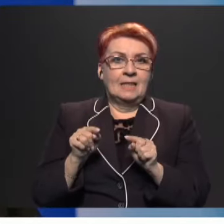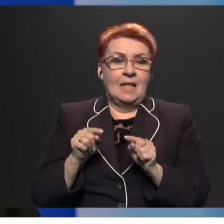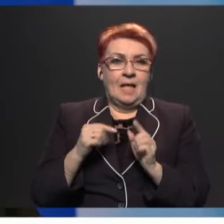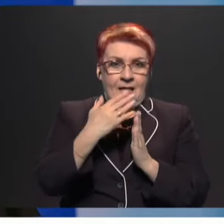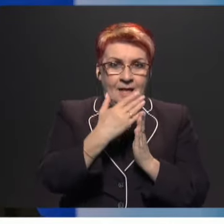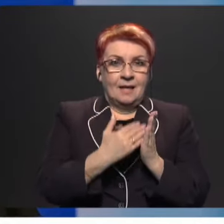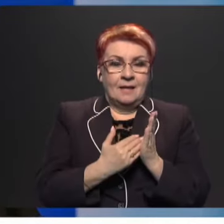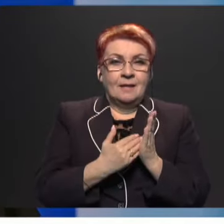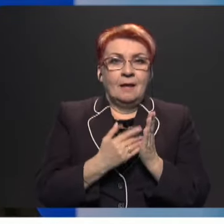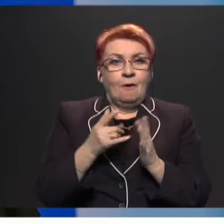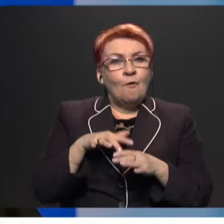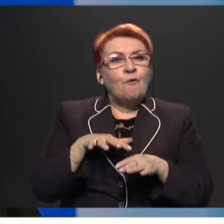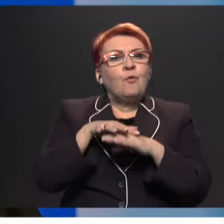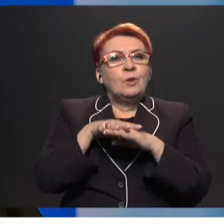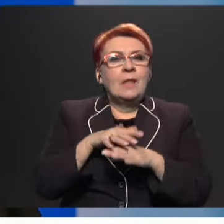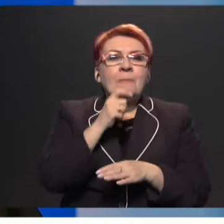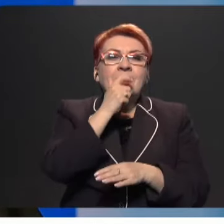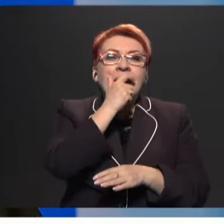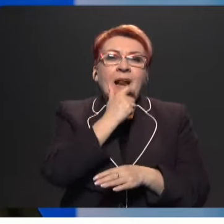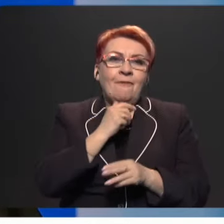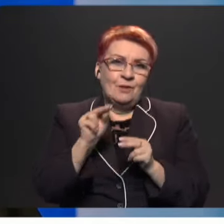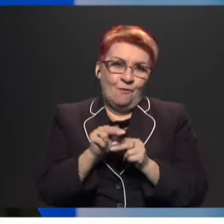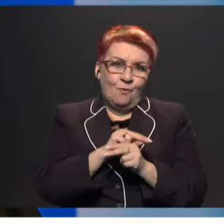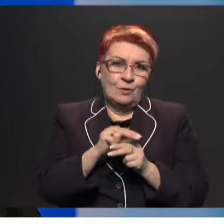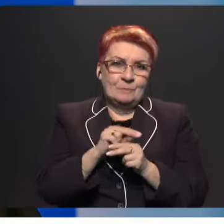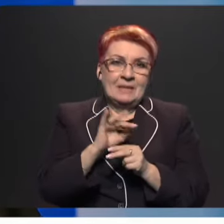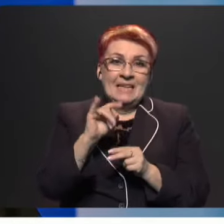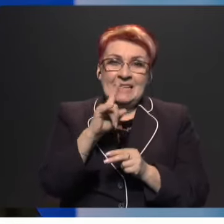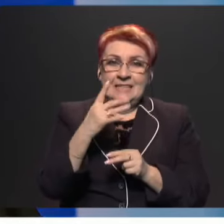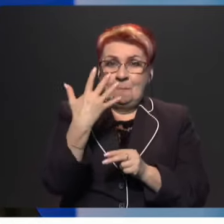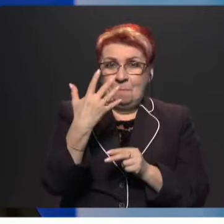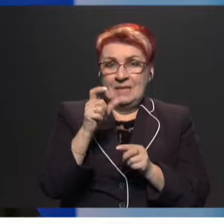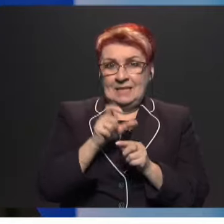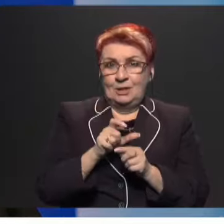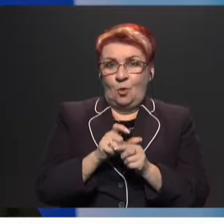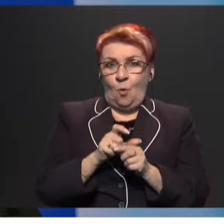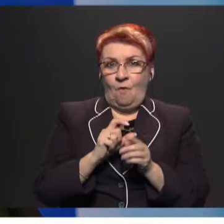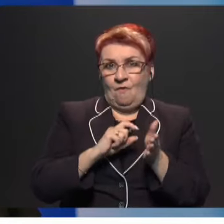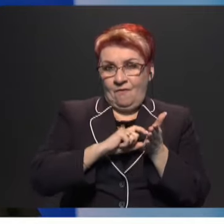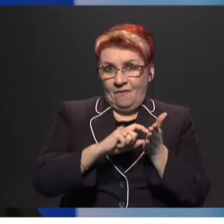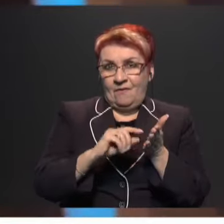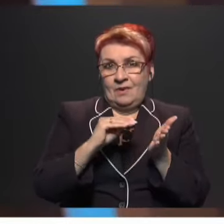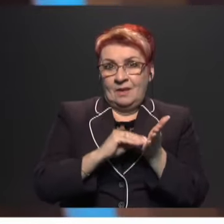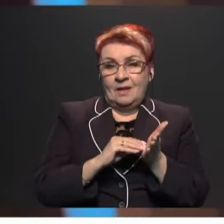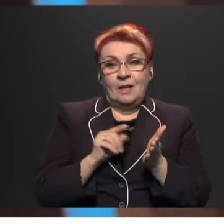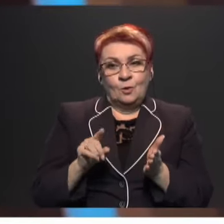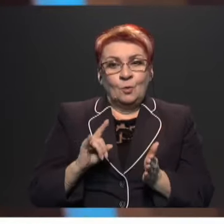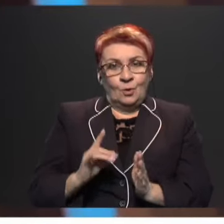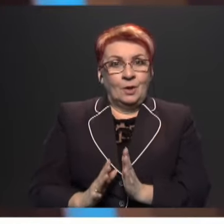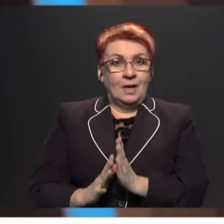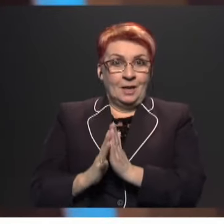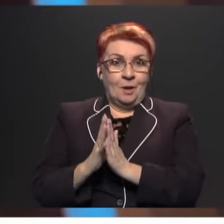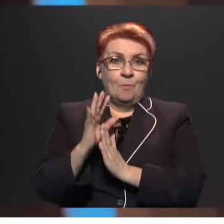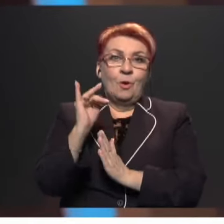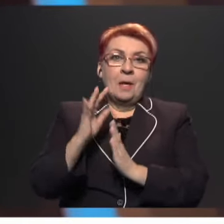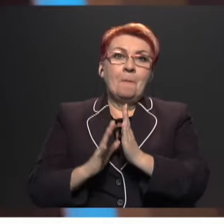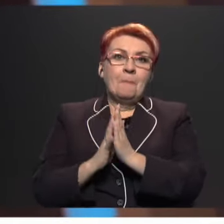что фундамент этого нравственного воспитания из 5 слов, то ребенок и